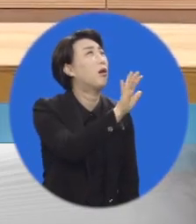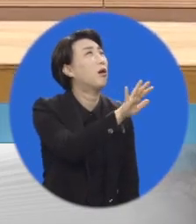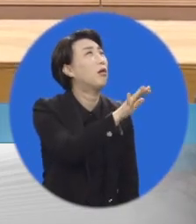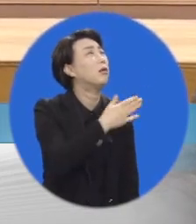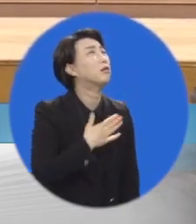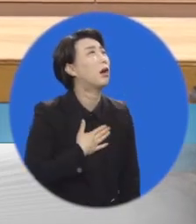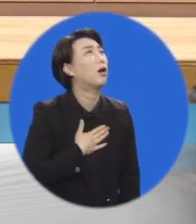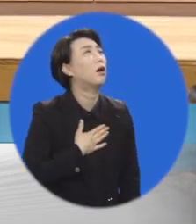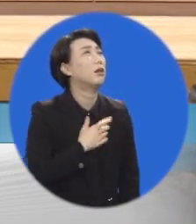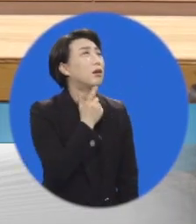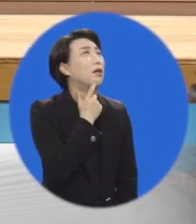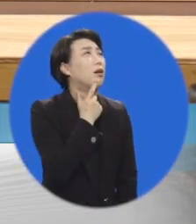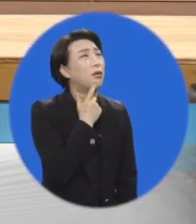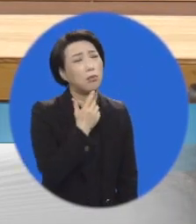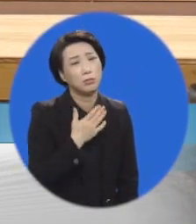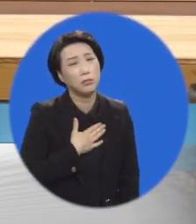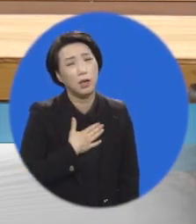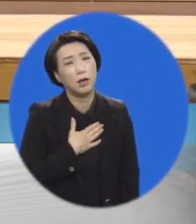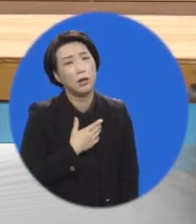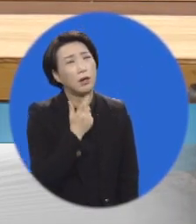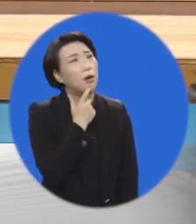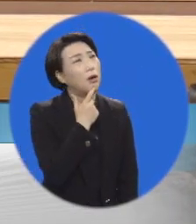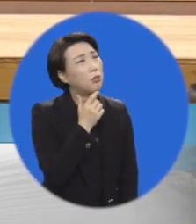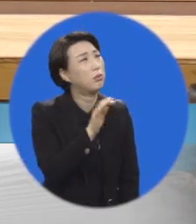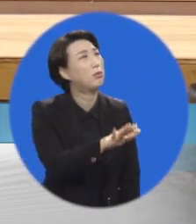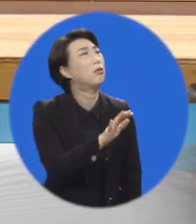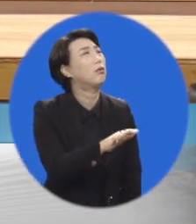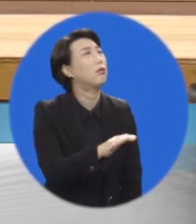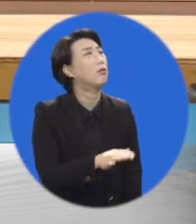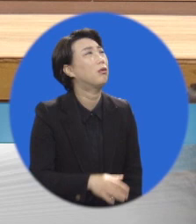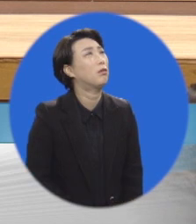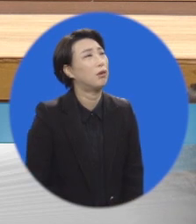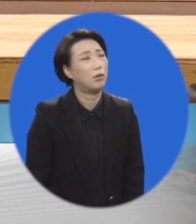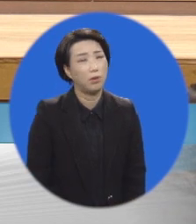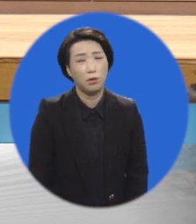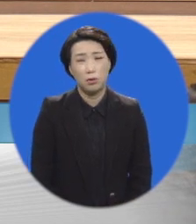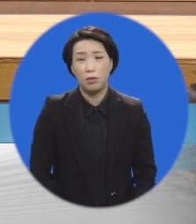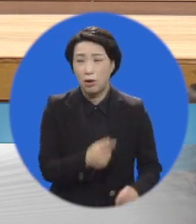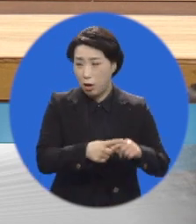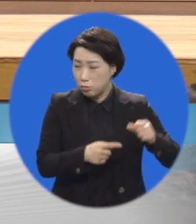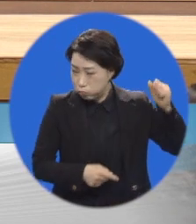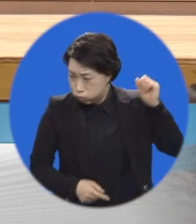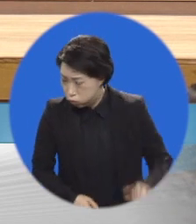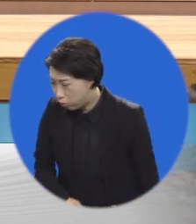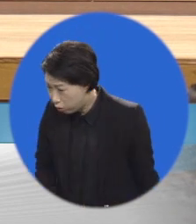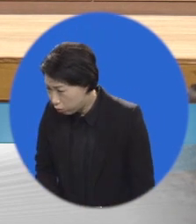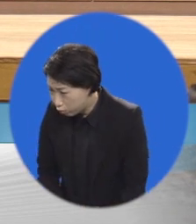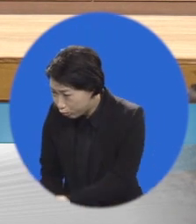나 야곱이요. 야곱이, 응? 칼을 집어 던지더니,